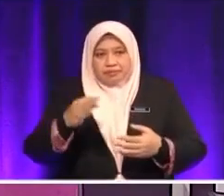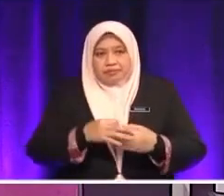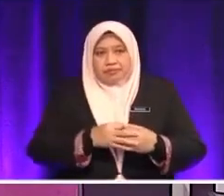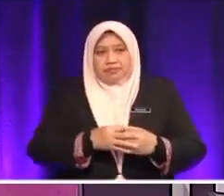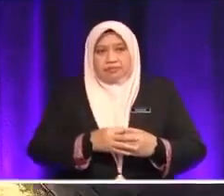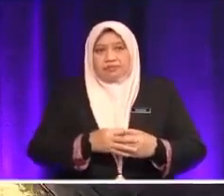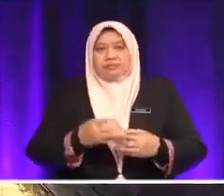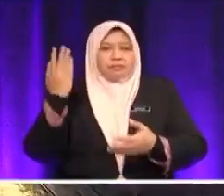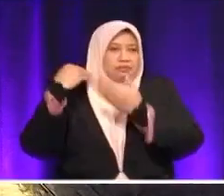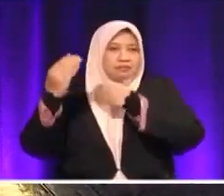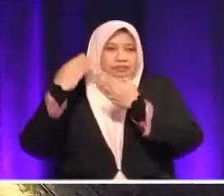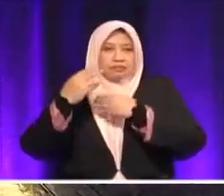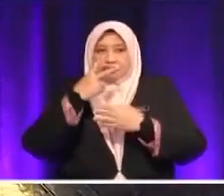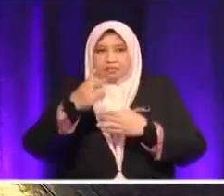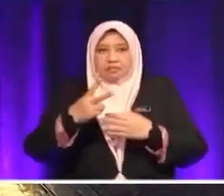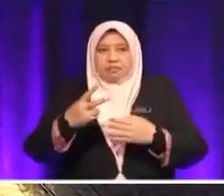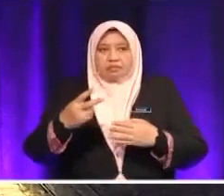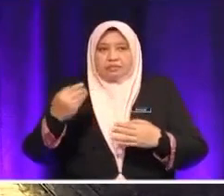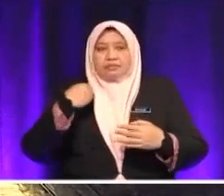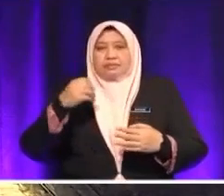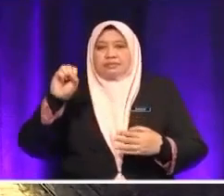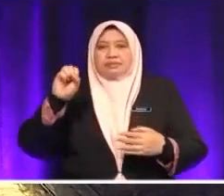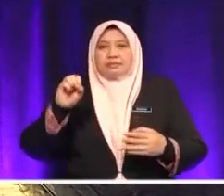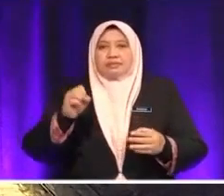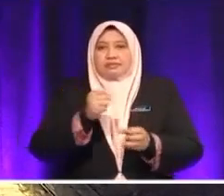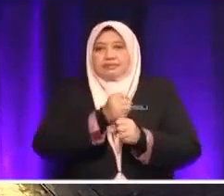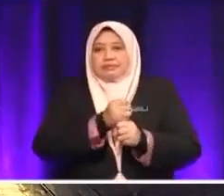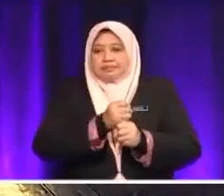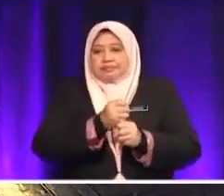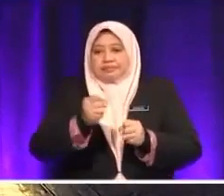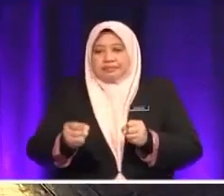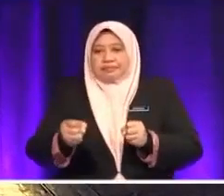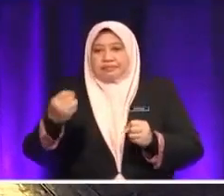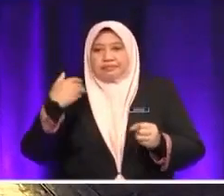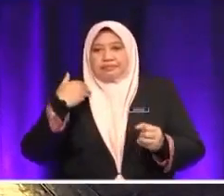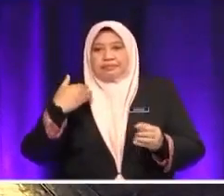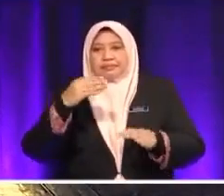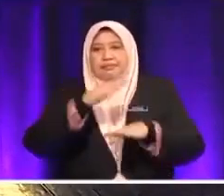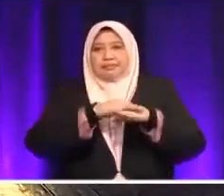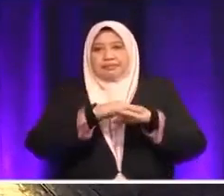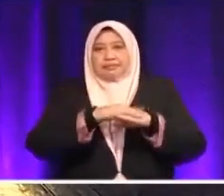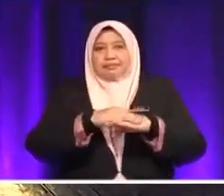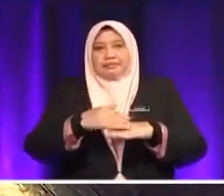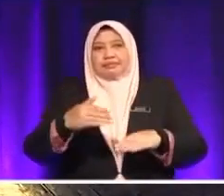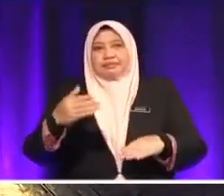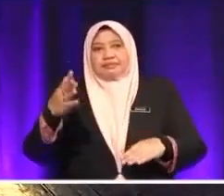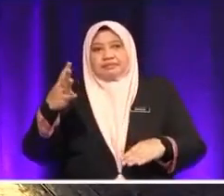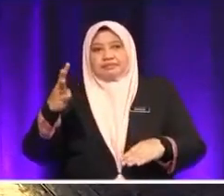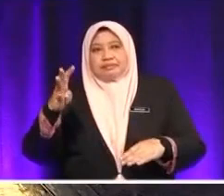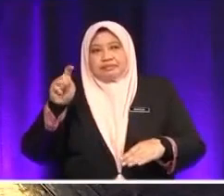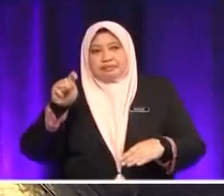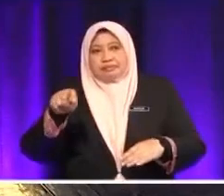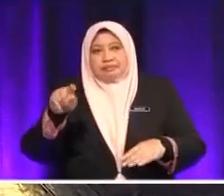ini adalah Sumpah dan atas kita di mana 14 + 15 kita dapat 14 populer 5